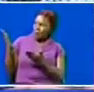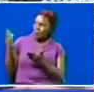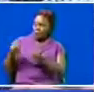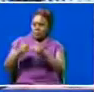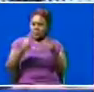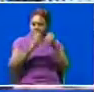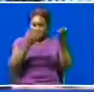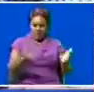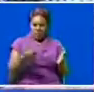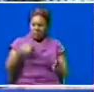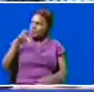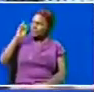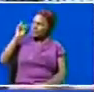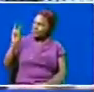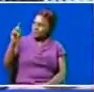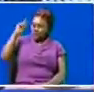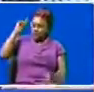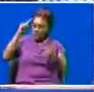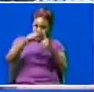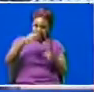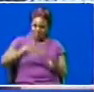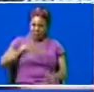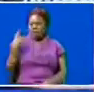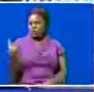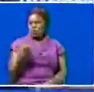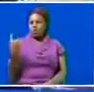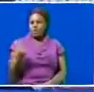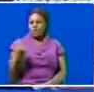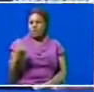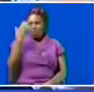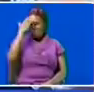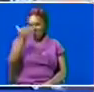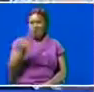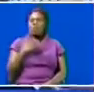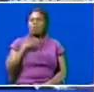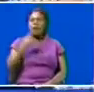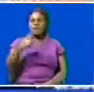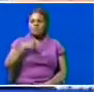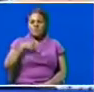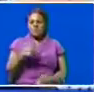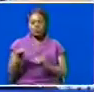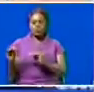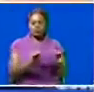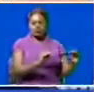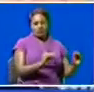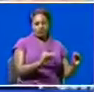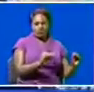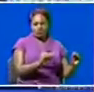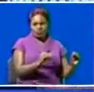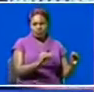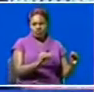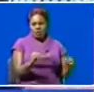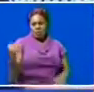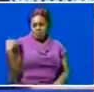Na naona wana target kwangu tu, kwa sababu ndio wanataka mimi nitoke hapa.